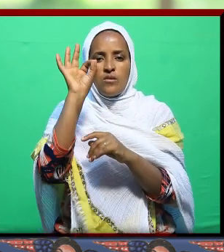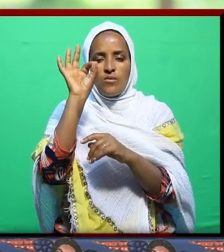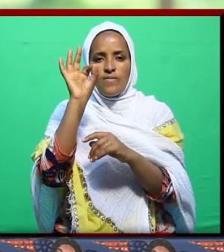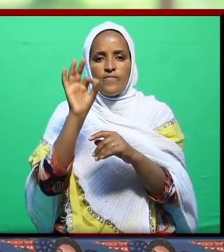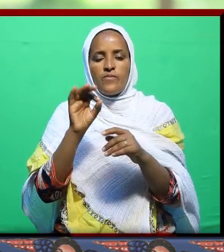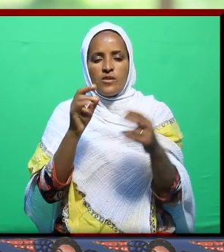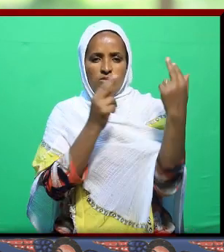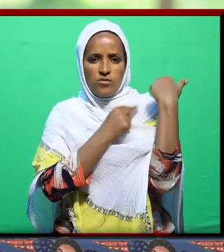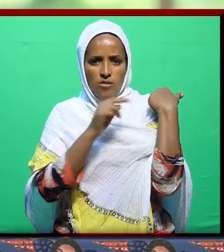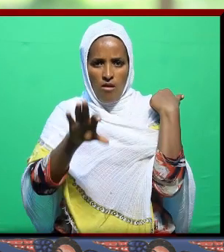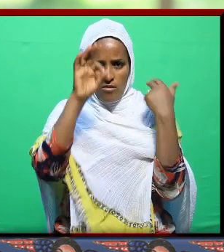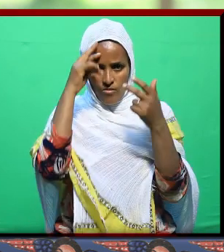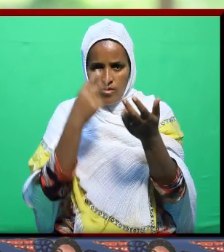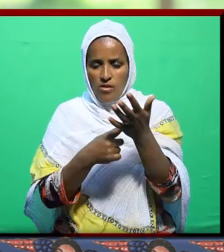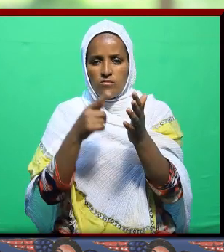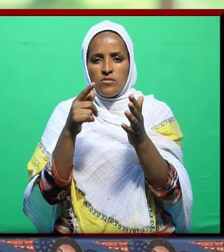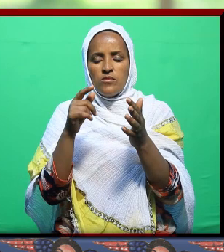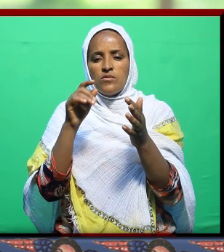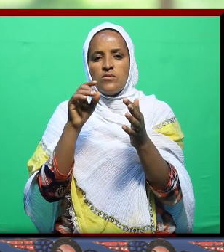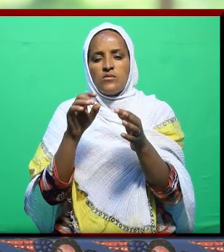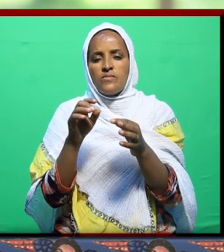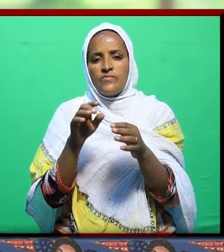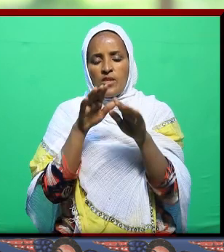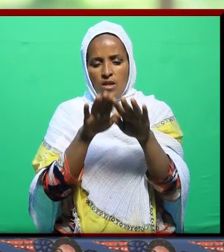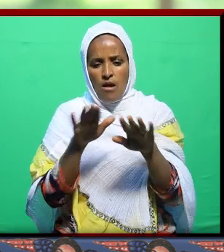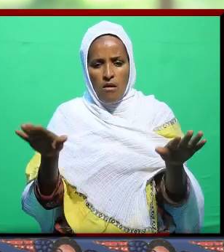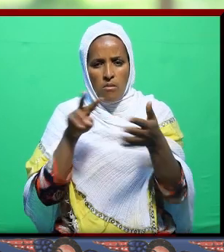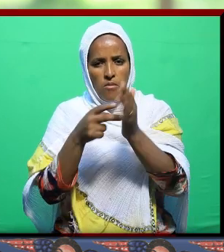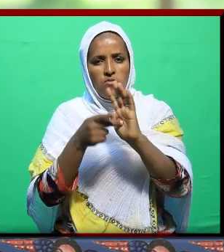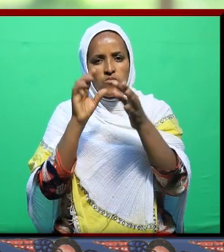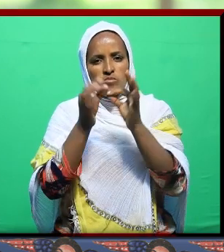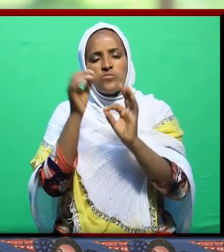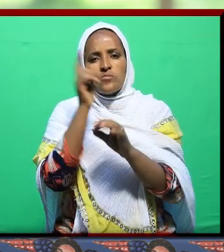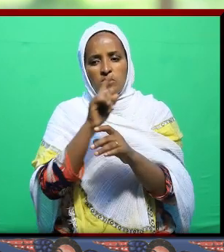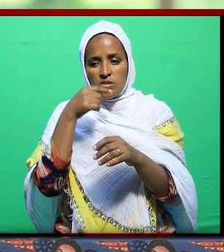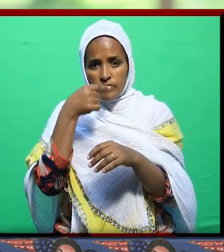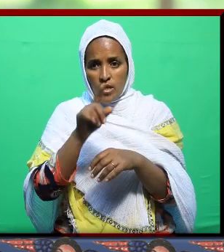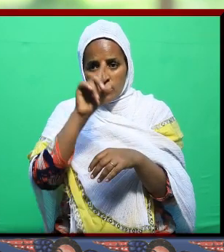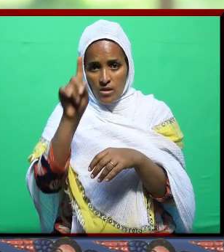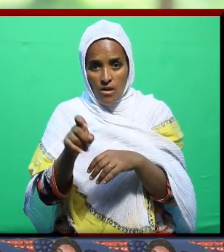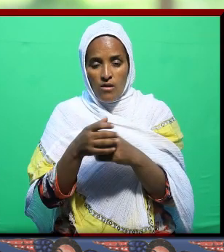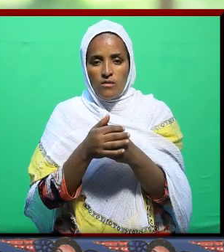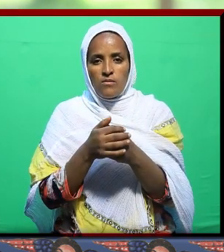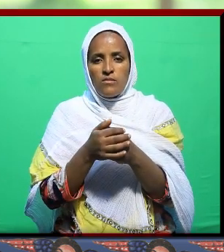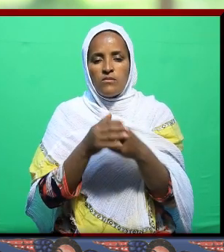የሚገኘው በማዕረግ ነው። ጽናዌ ምንድነው ወይም ደግሞ ጽናዌ ምንድነው